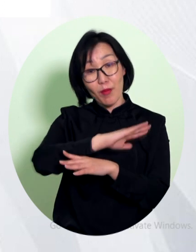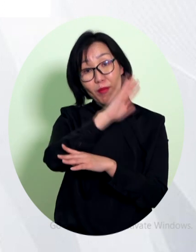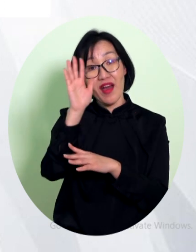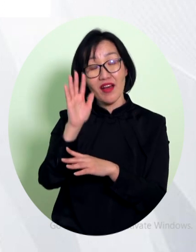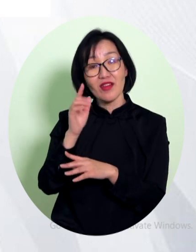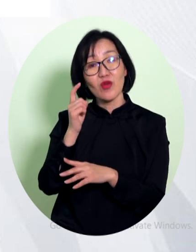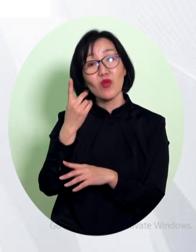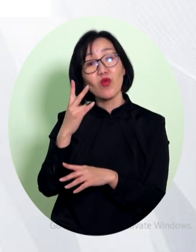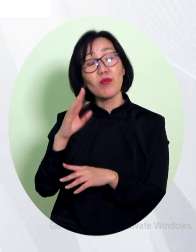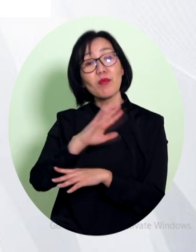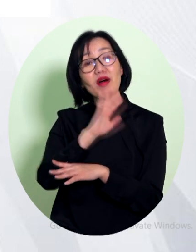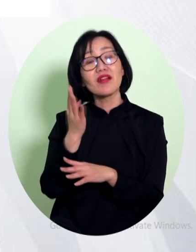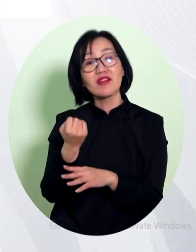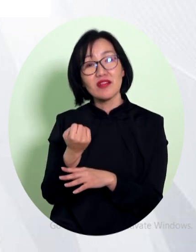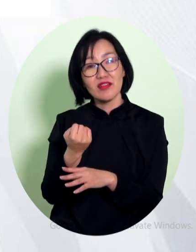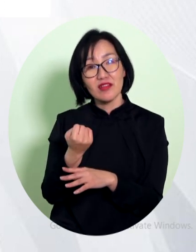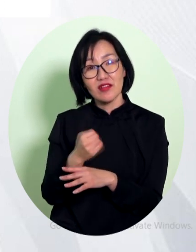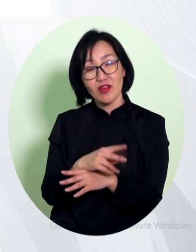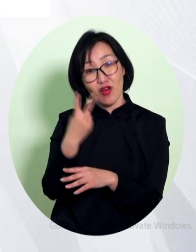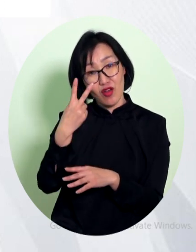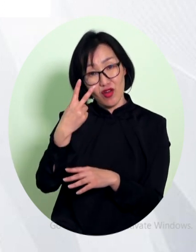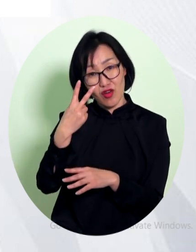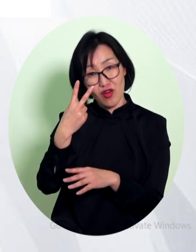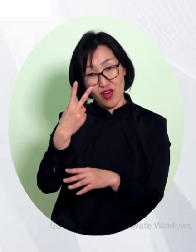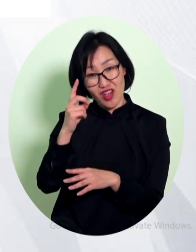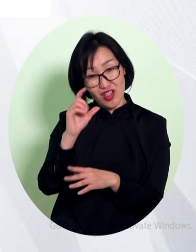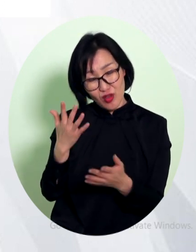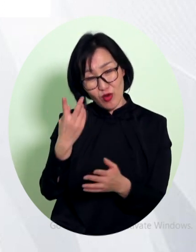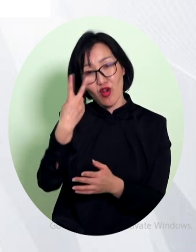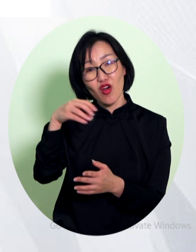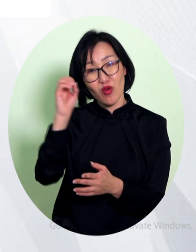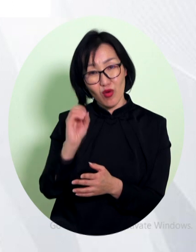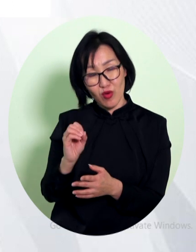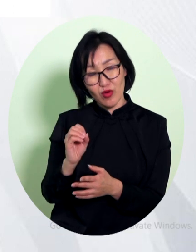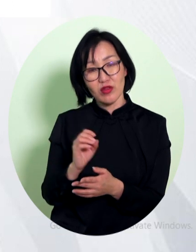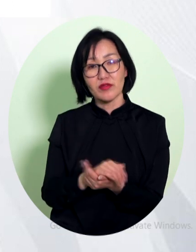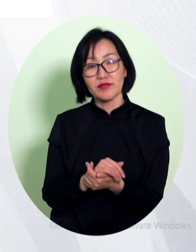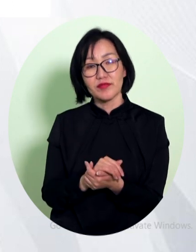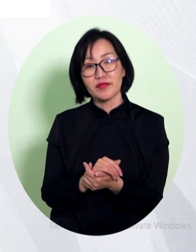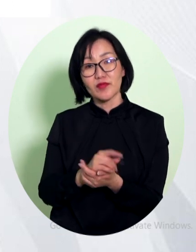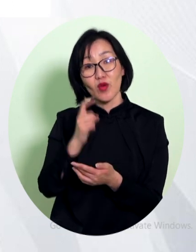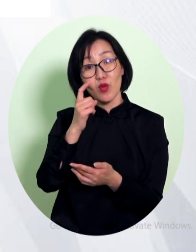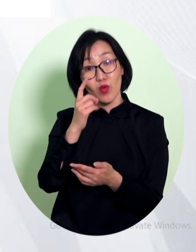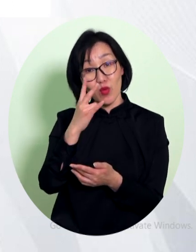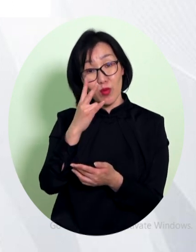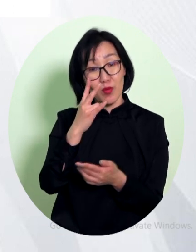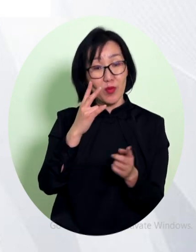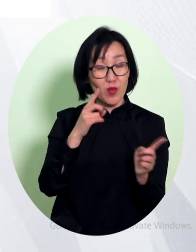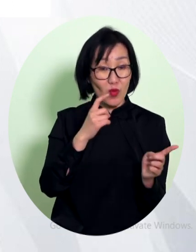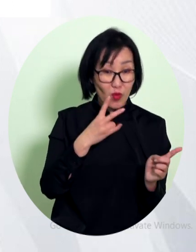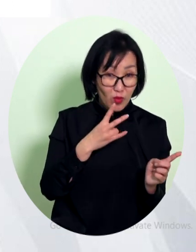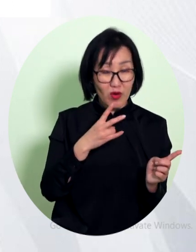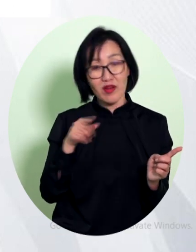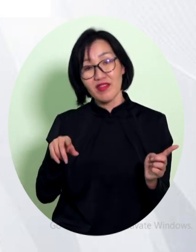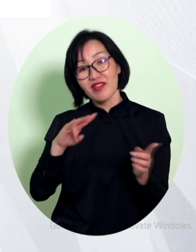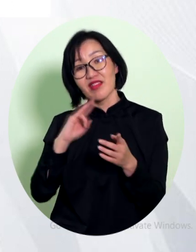байгаль 2 хэсэг буюу 20%. Ямар өнгөтэй вэ? Шар өнгөөр хүн байгалыг тэмдэглэсэн байна. Хүн ба нийгэм 1 хэсэг